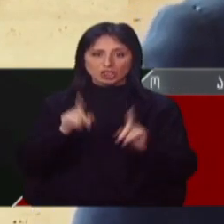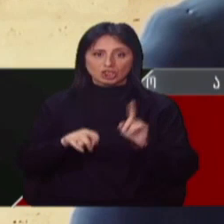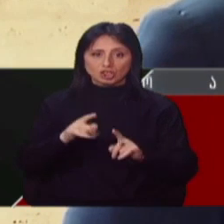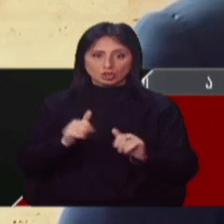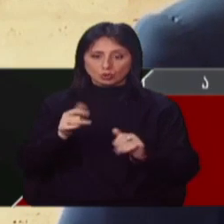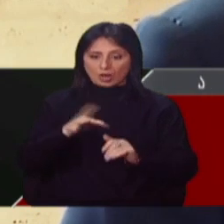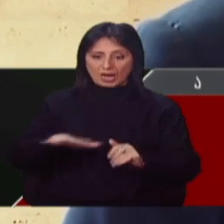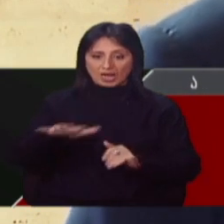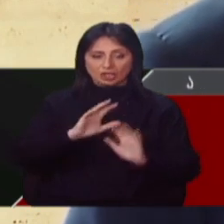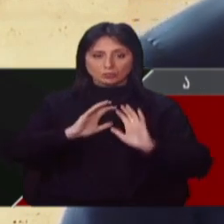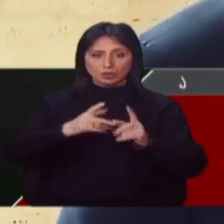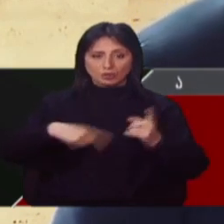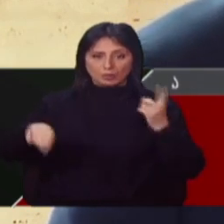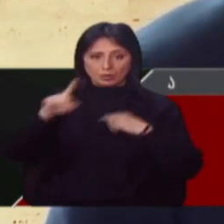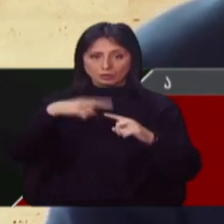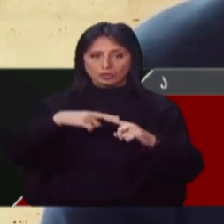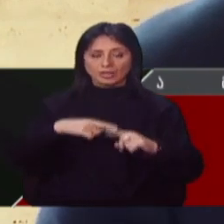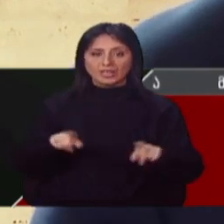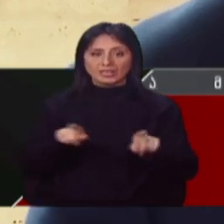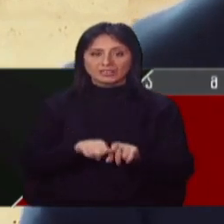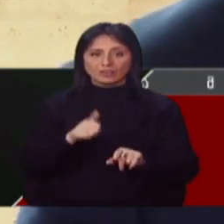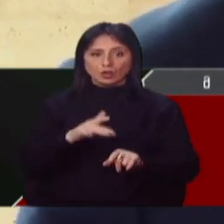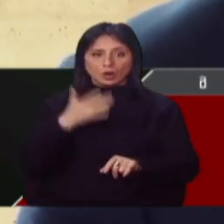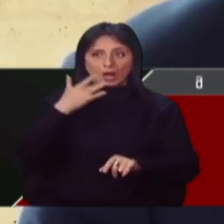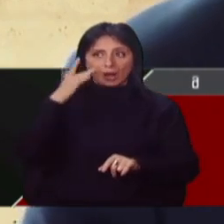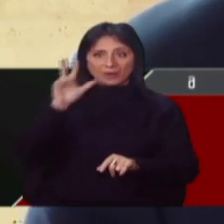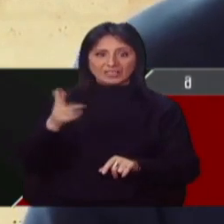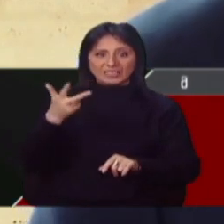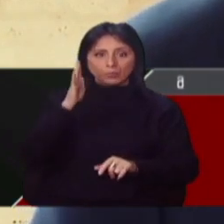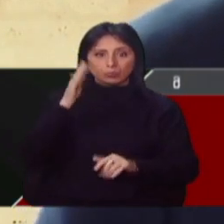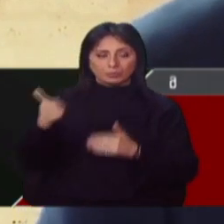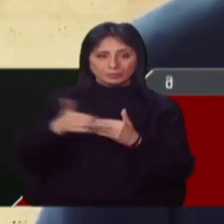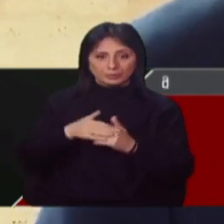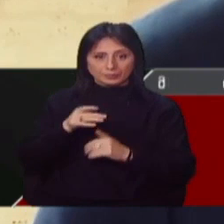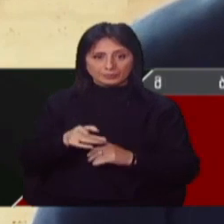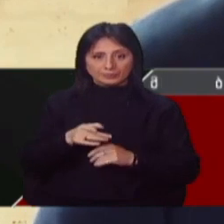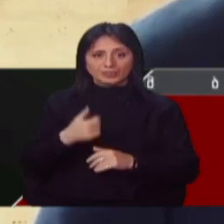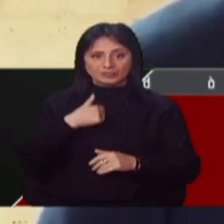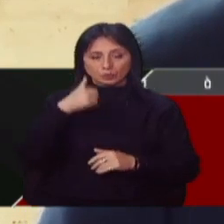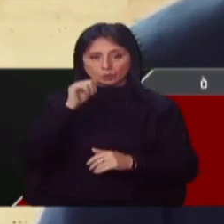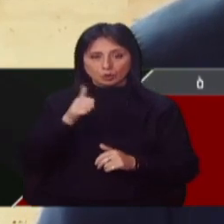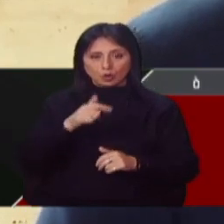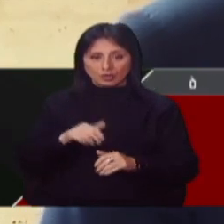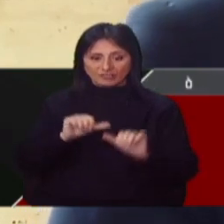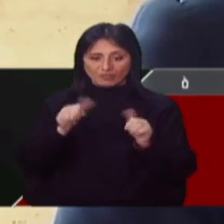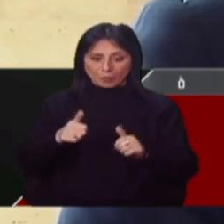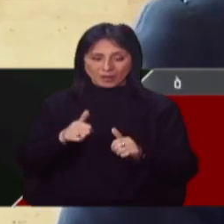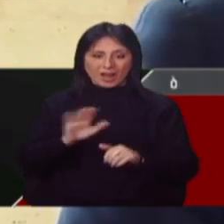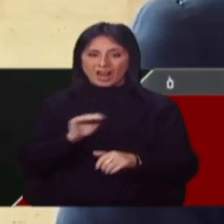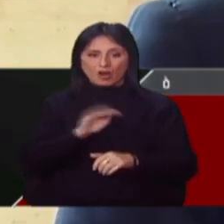როგორც რეგოში ასევე სოფლიოში ისევე როგორც ვშინგtნისსამიტის წნ ჩვენ გუშინ როგორც ფრმალურ ასევე